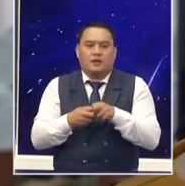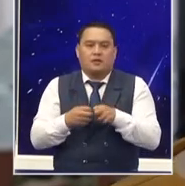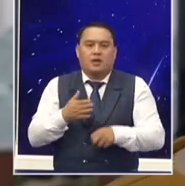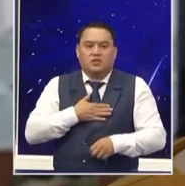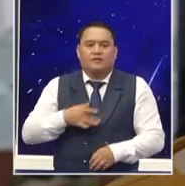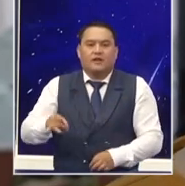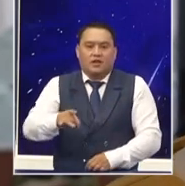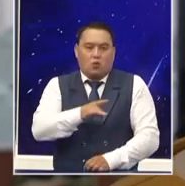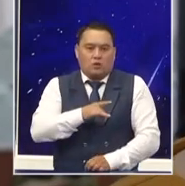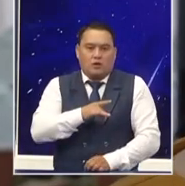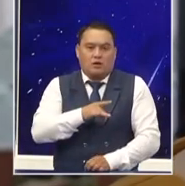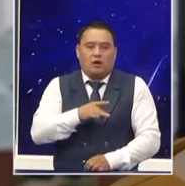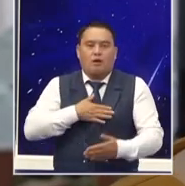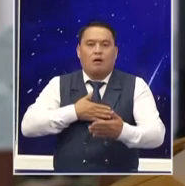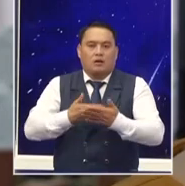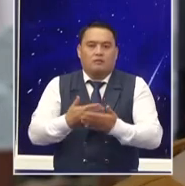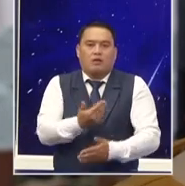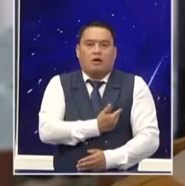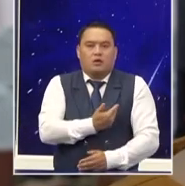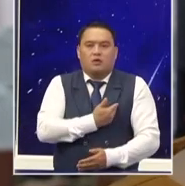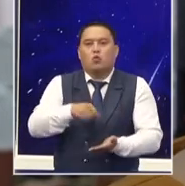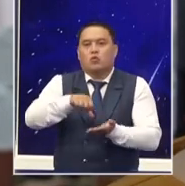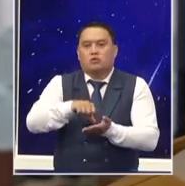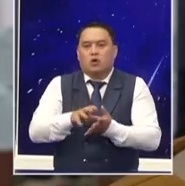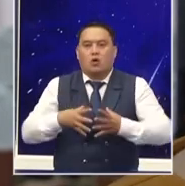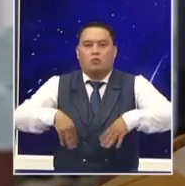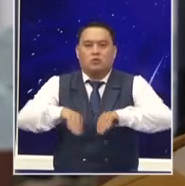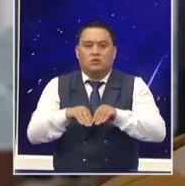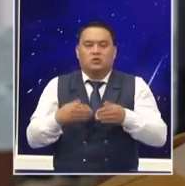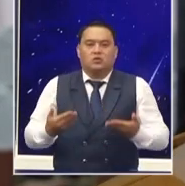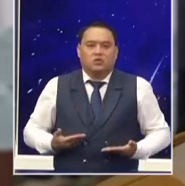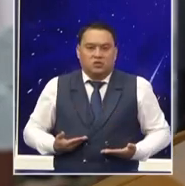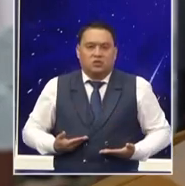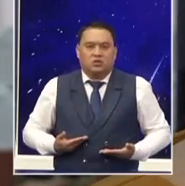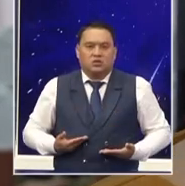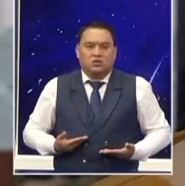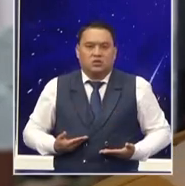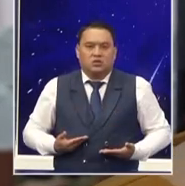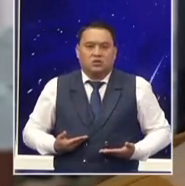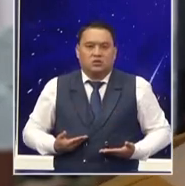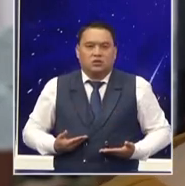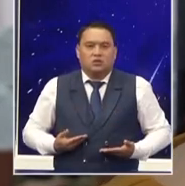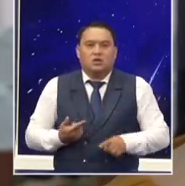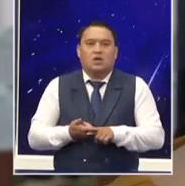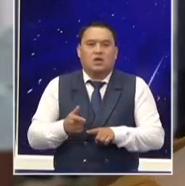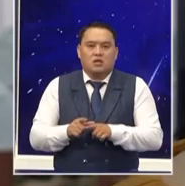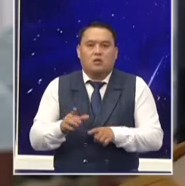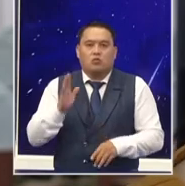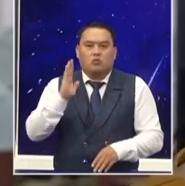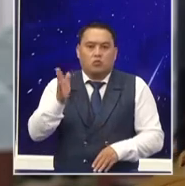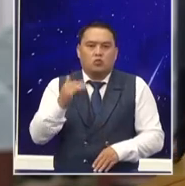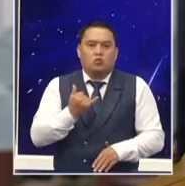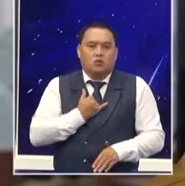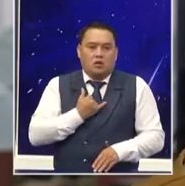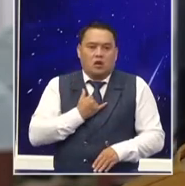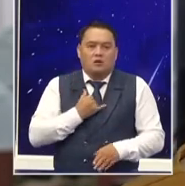нашего региона, которые активно хотят участвовать в общественно-политической жизни. Вот за этих кандидатов будут у нас